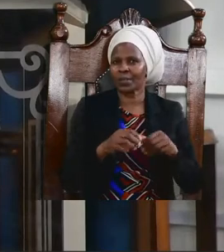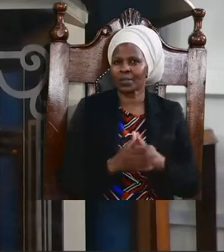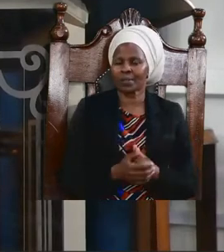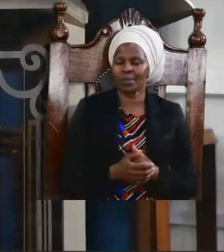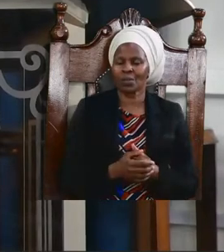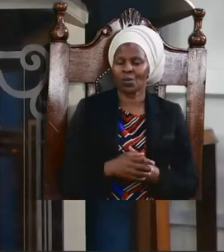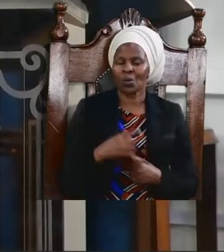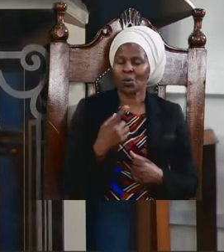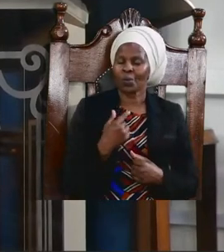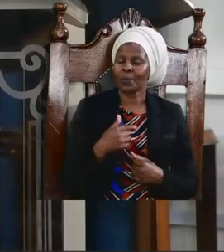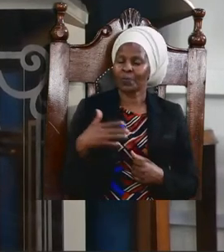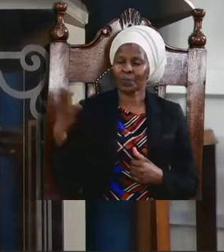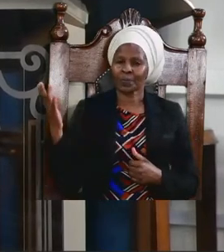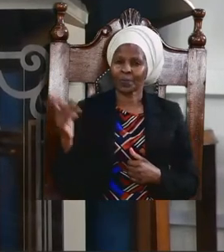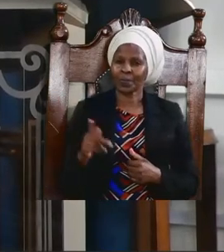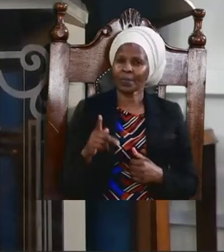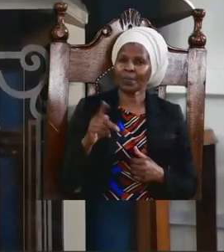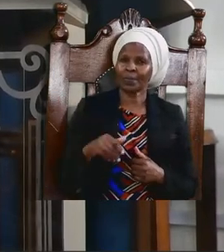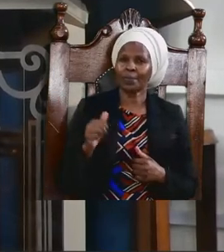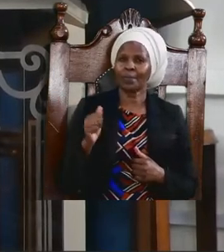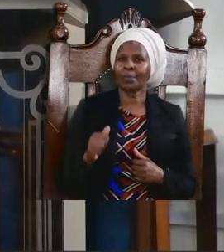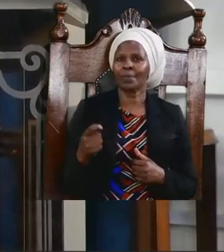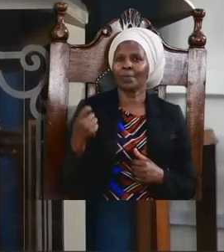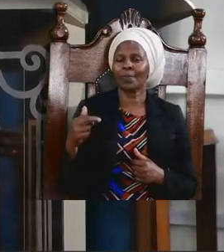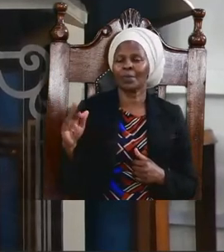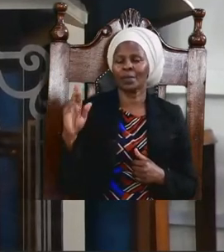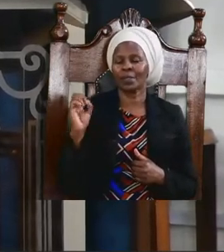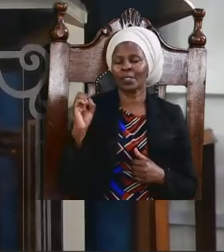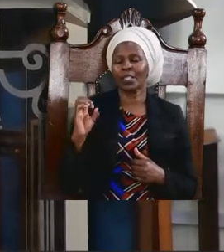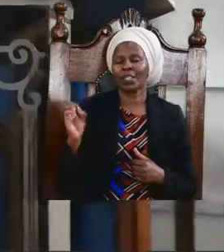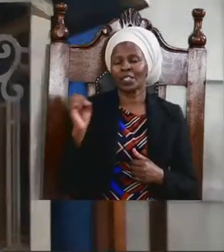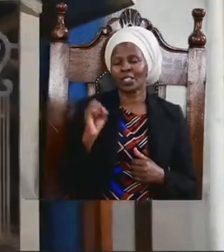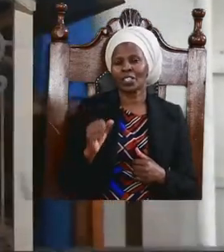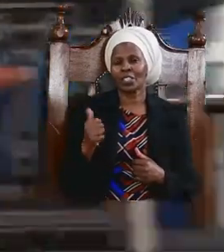Aliyekuwa akisoma ni Patricia Kibe, nimeokoka.